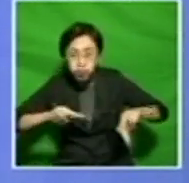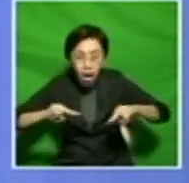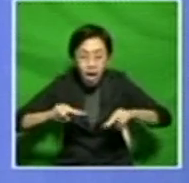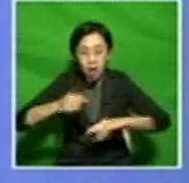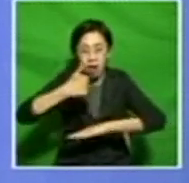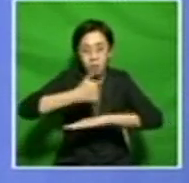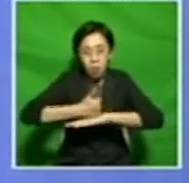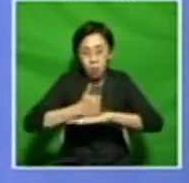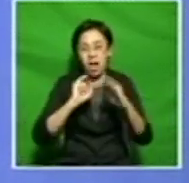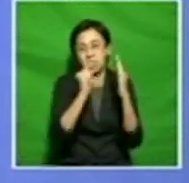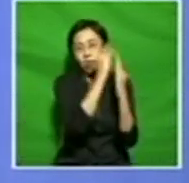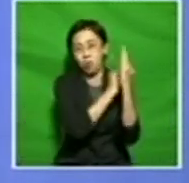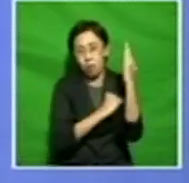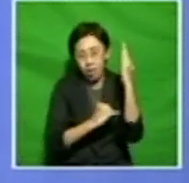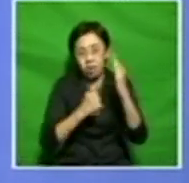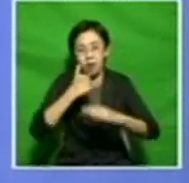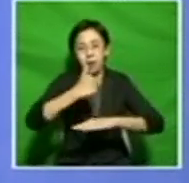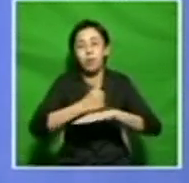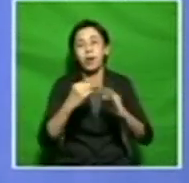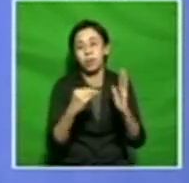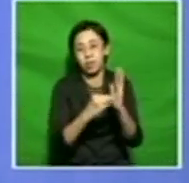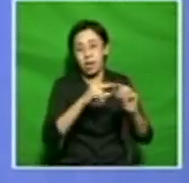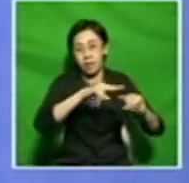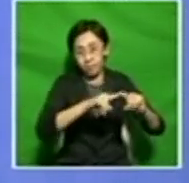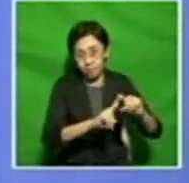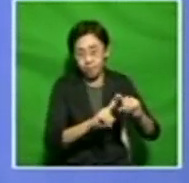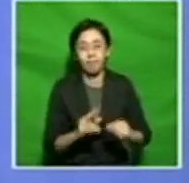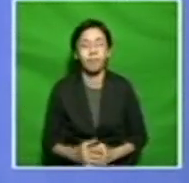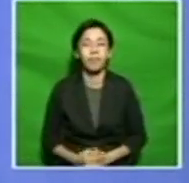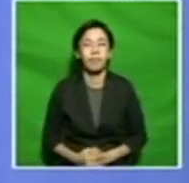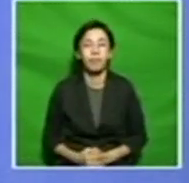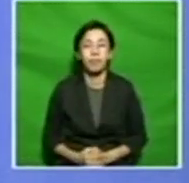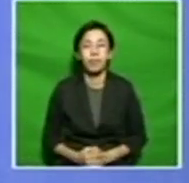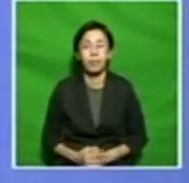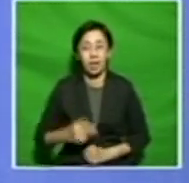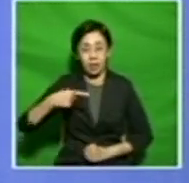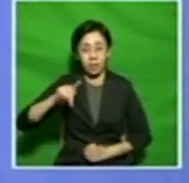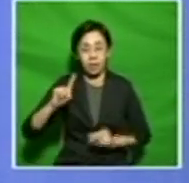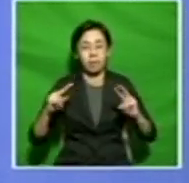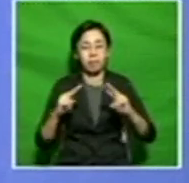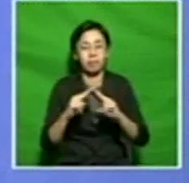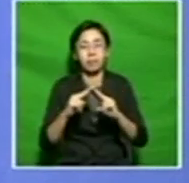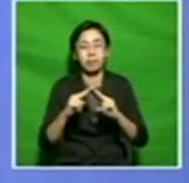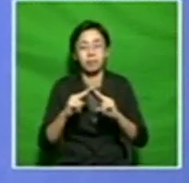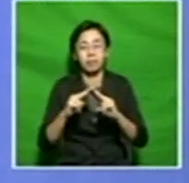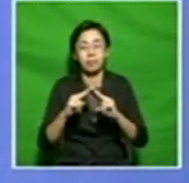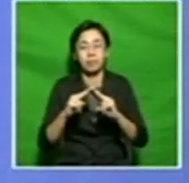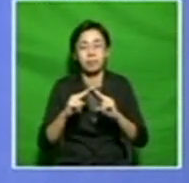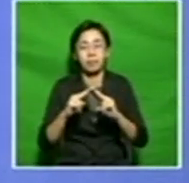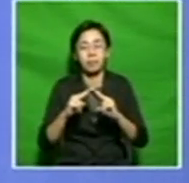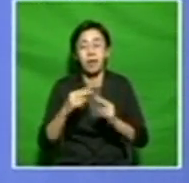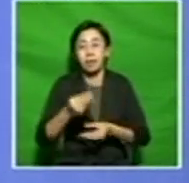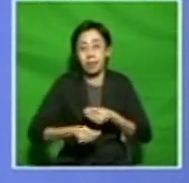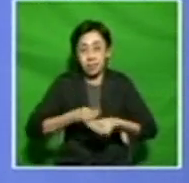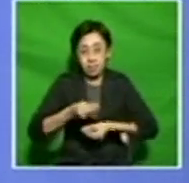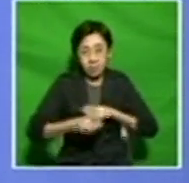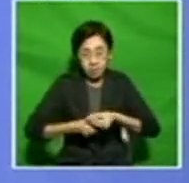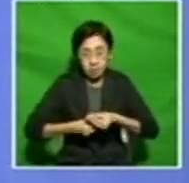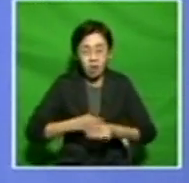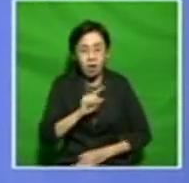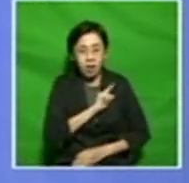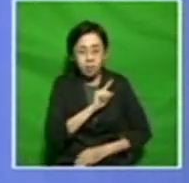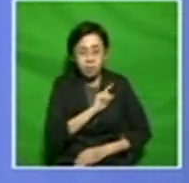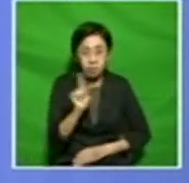ชการจังหวัดและผู้ว่ากทม.ท่านปลัดกระทรวงพาณิชย์เป็นหัวหน้า